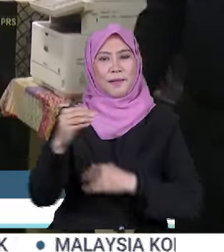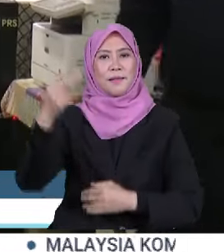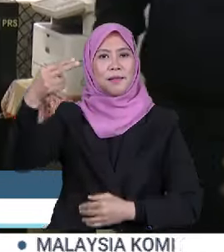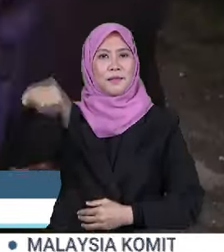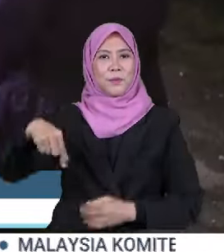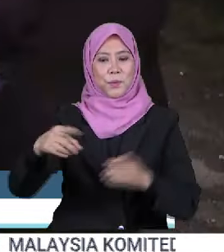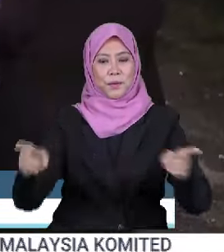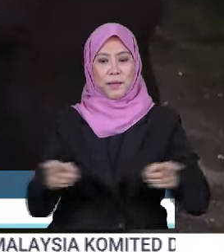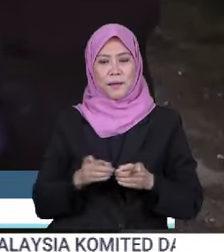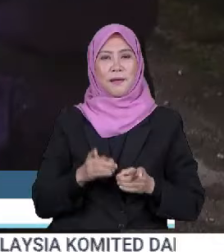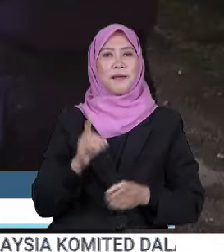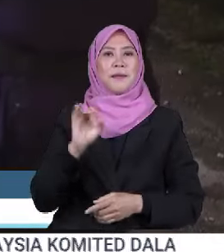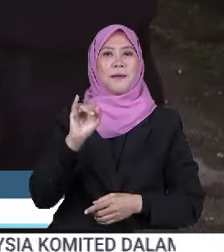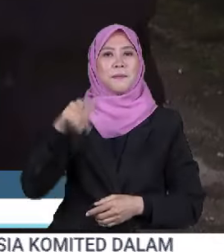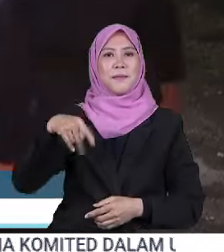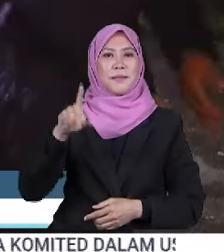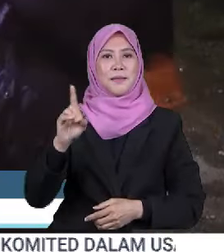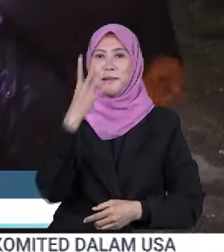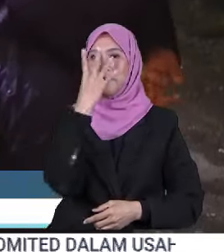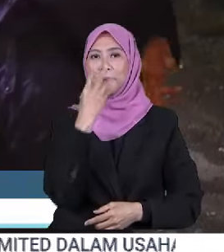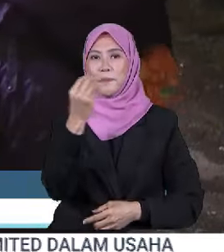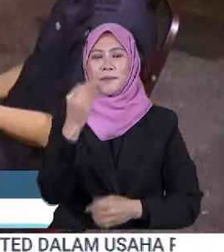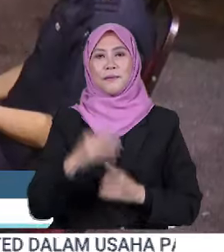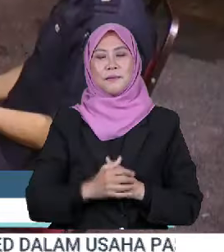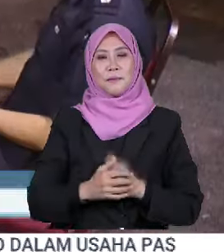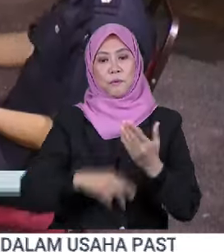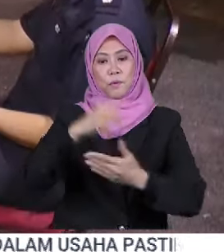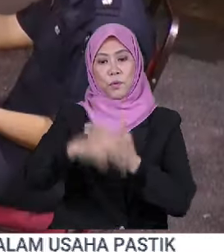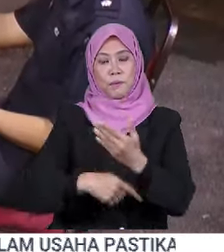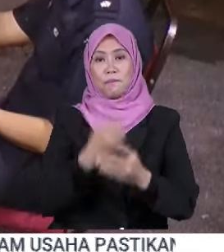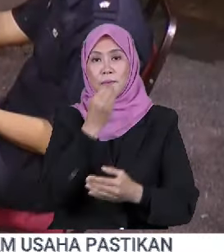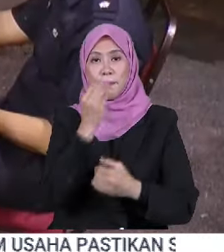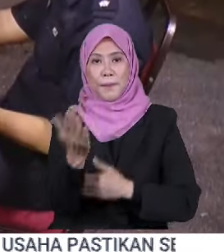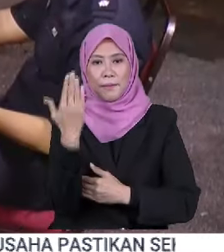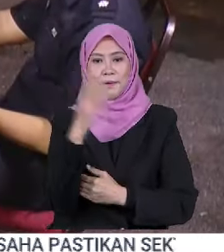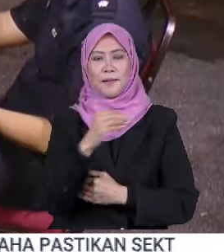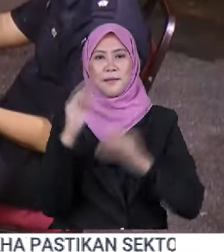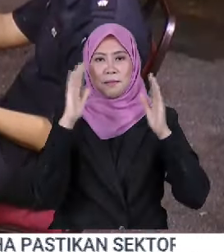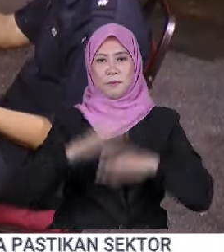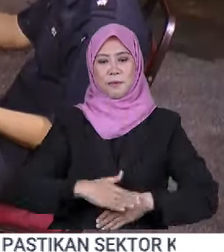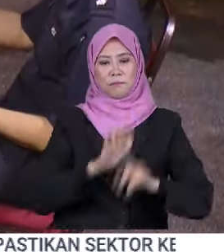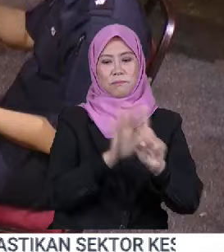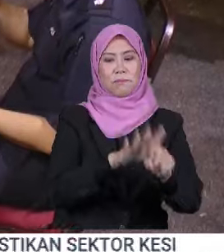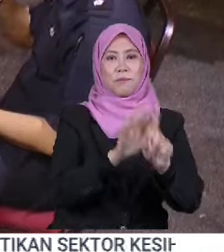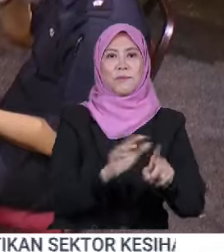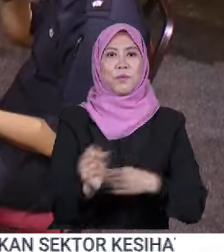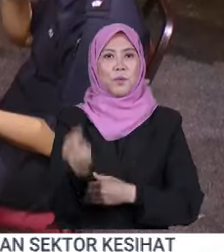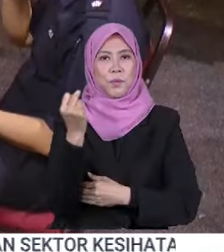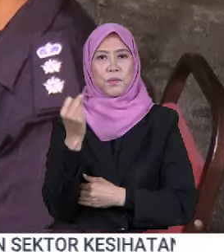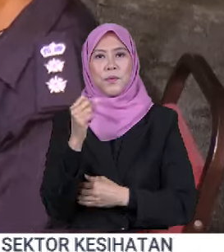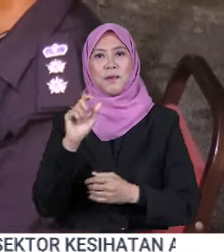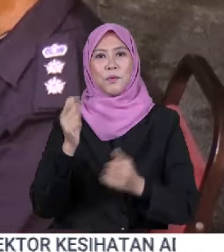pejabat daerah ipd program diakhiri dengan sesi bersahur dan salat subuh bersama pelajar tahfiz mohon